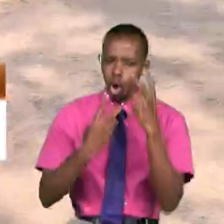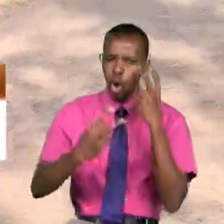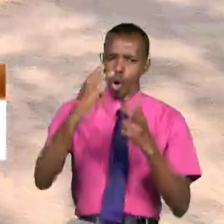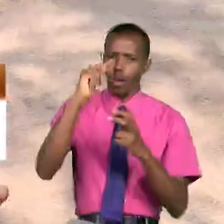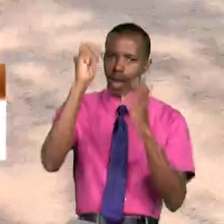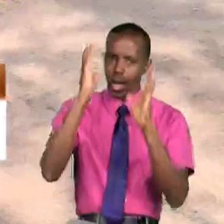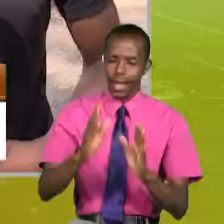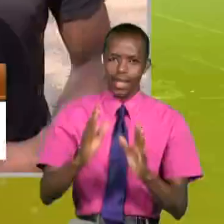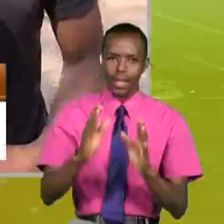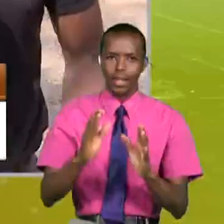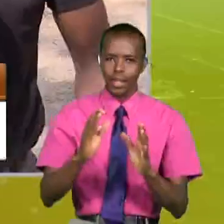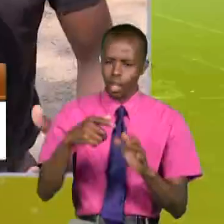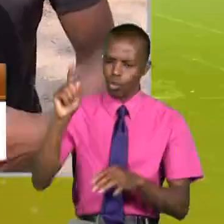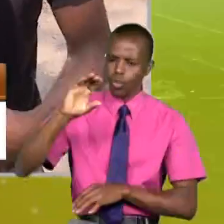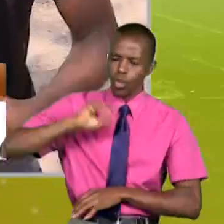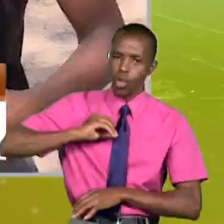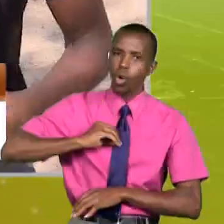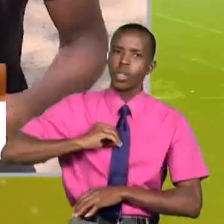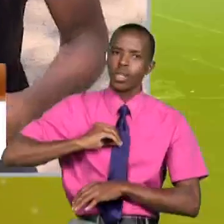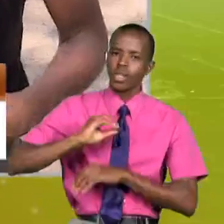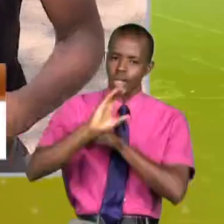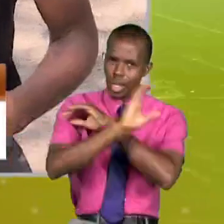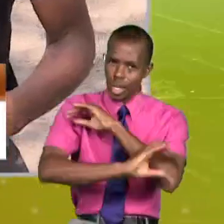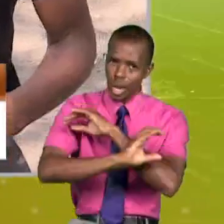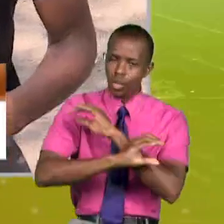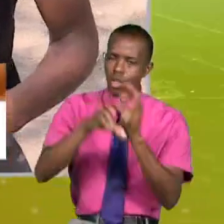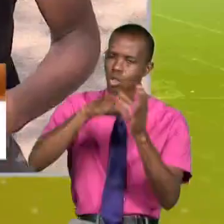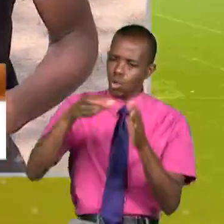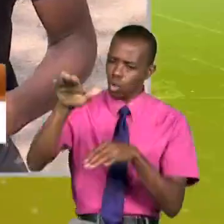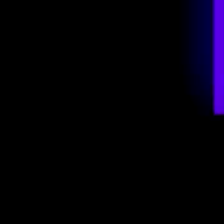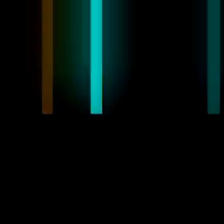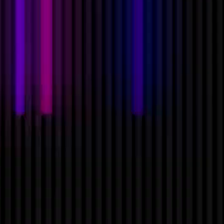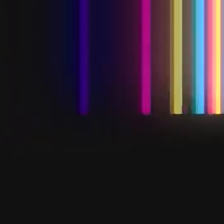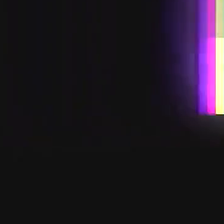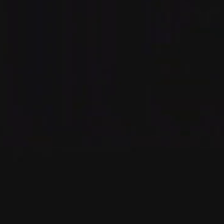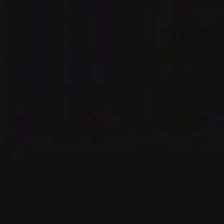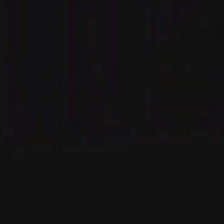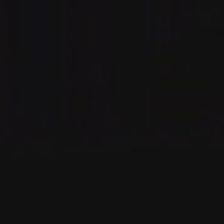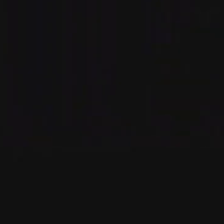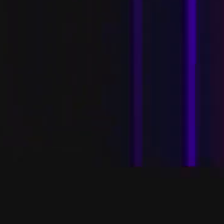ni mmiliki wa nchi, na shasema ndivyo hali ilivyo katika eneo hili.